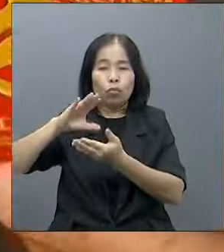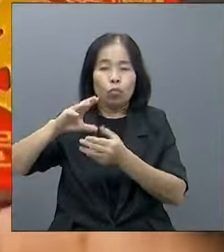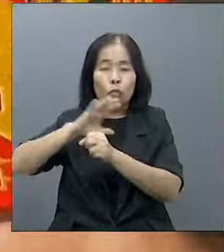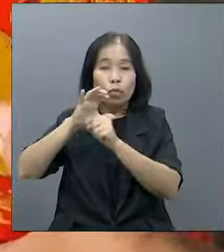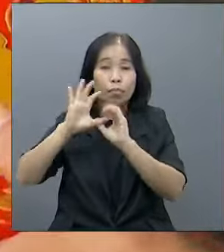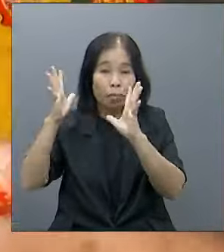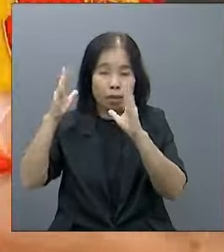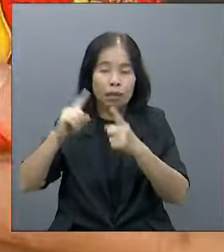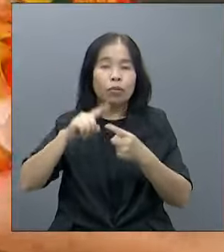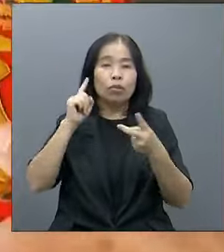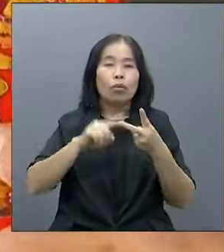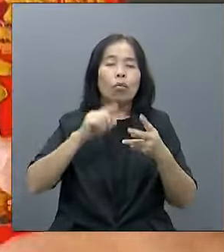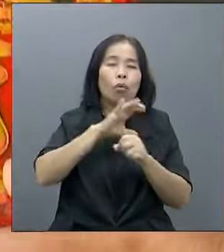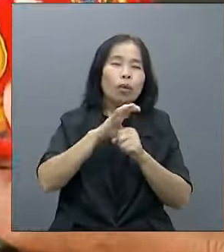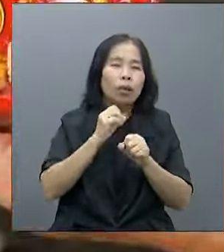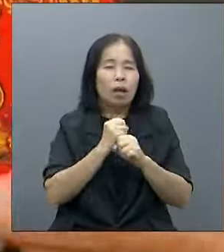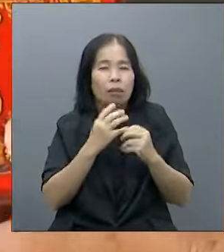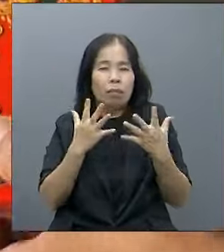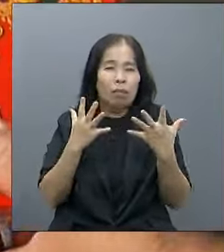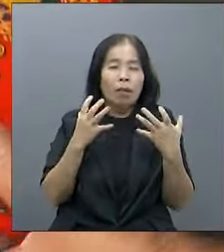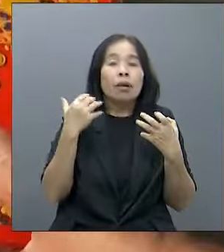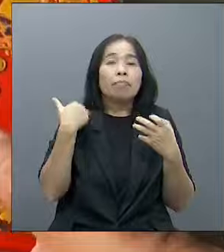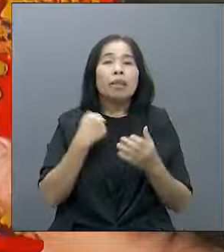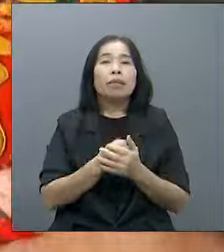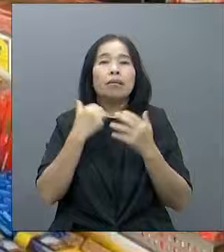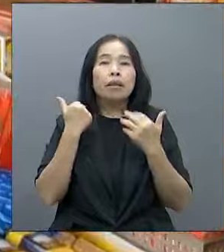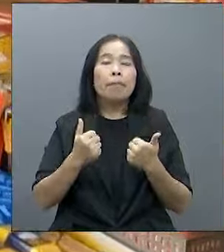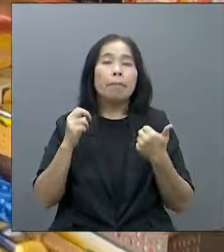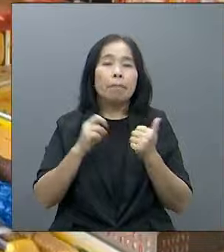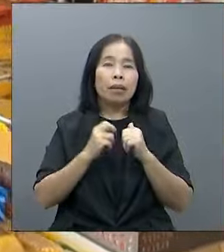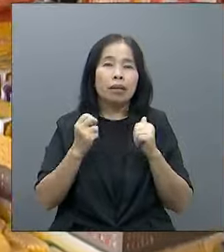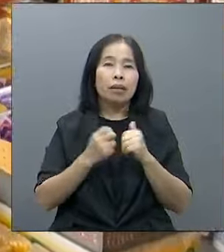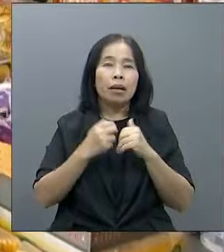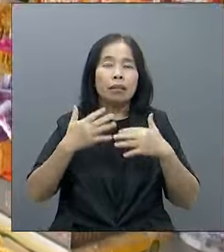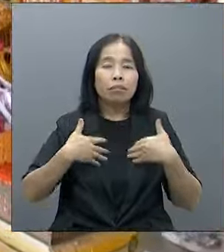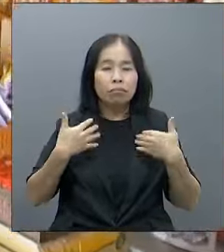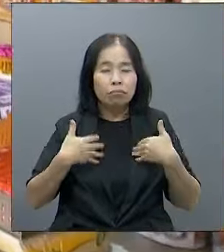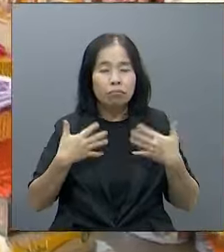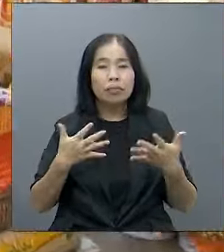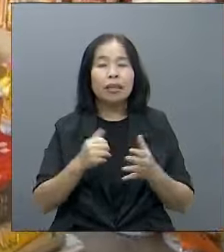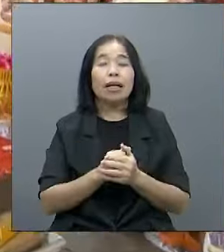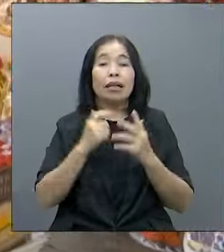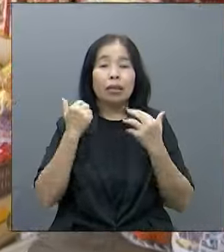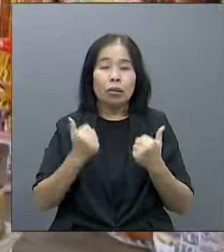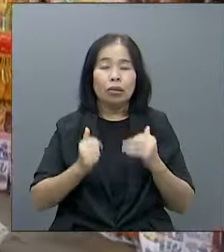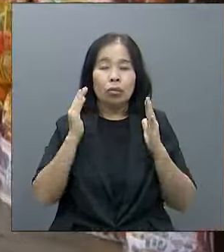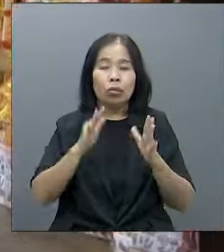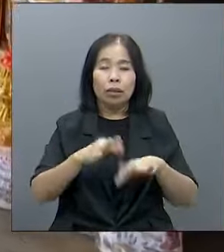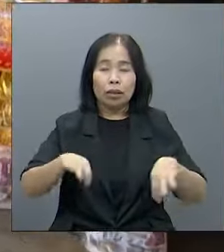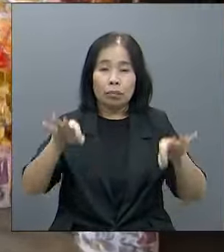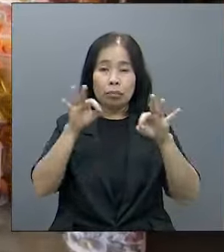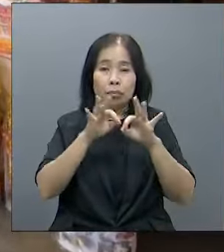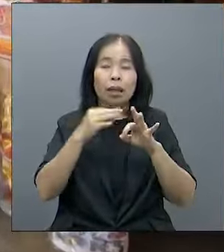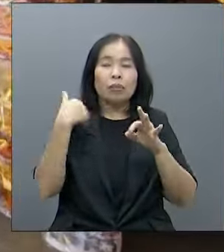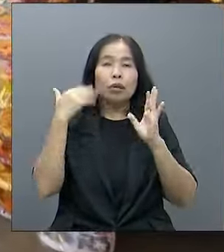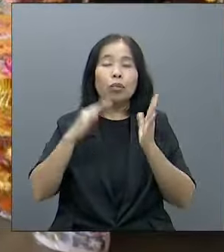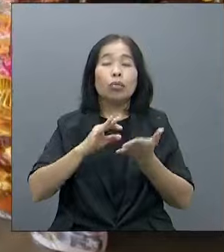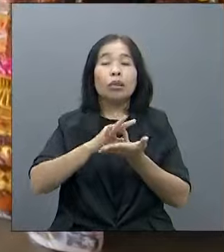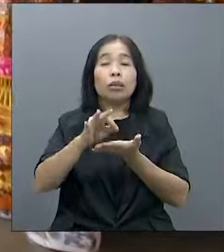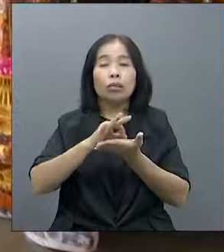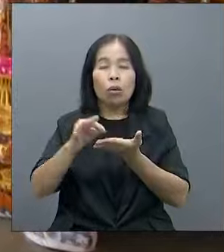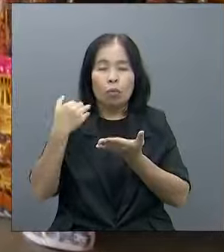งโควิดเนี่ยจัดอะไรไม่ได้เลยนะคะมันก็ทำให้เรื่องของบรรยากาศมันค่อนคึกคักแต่ว่าสิ่งที่สำคัญผู้บริโภคเขาก็ฝากมานะ คะ ถึง